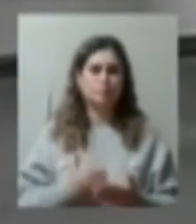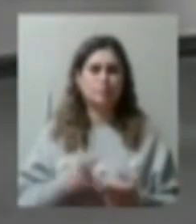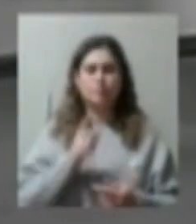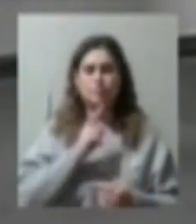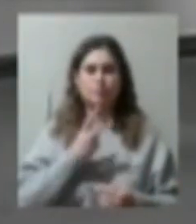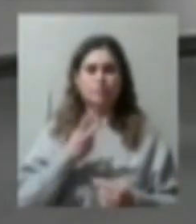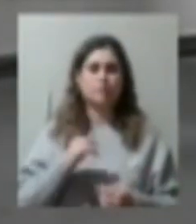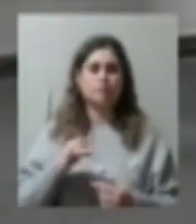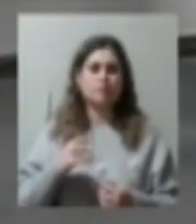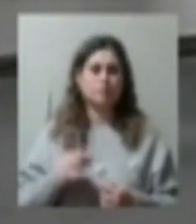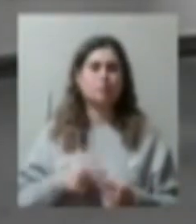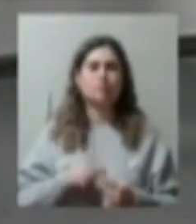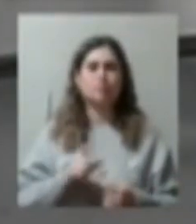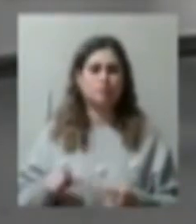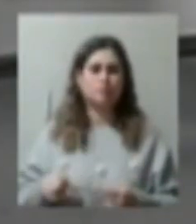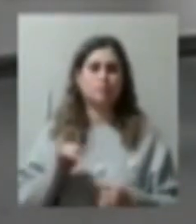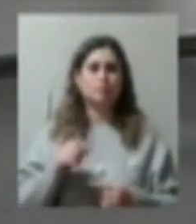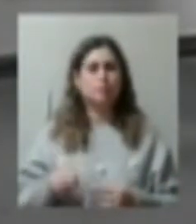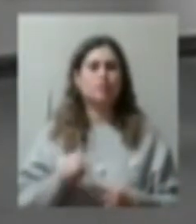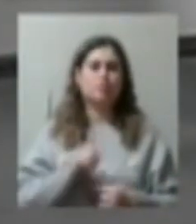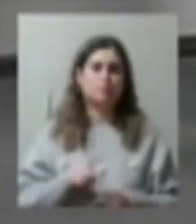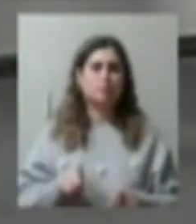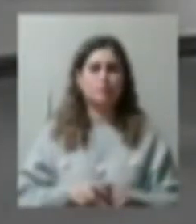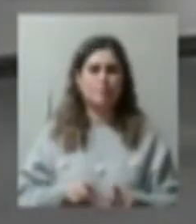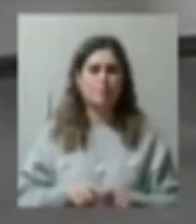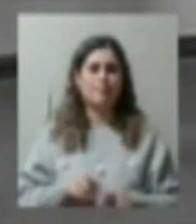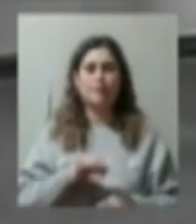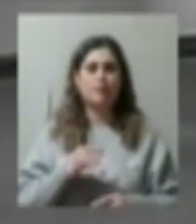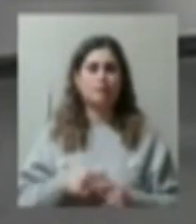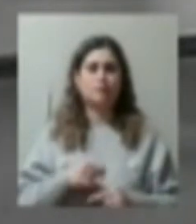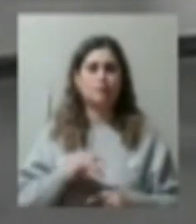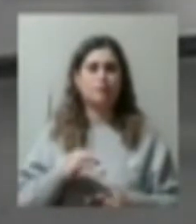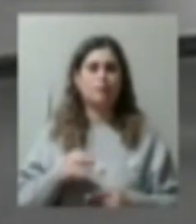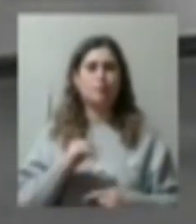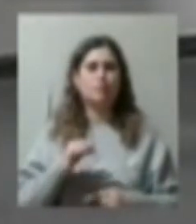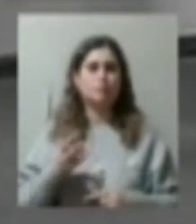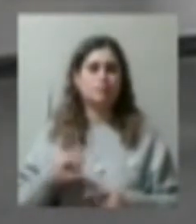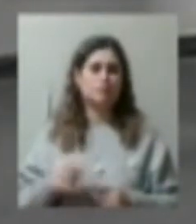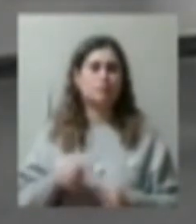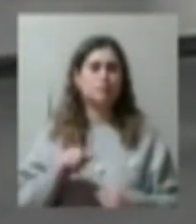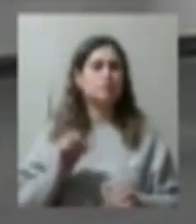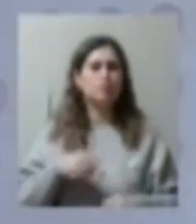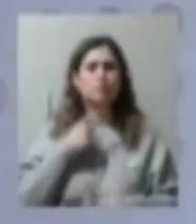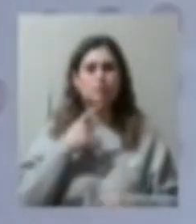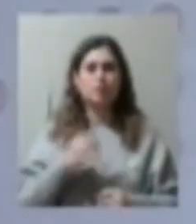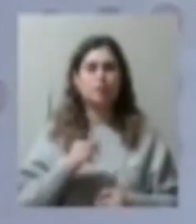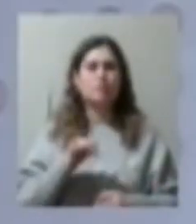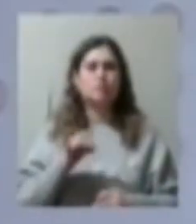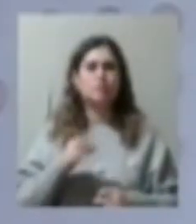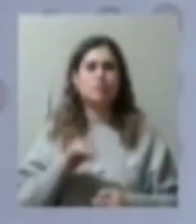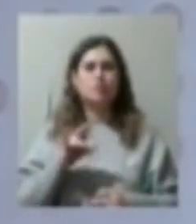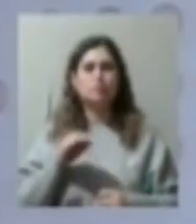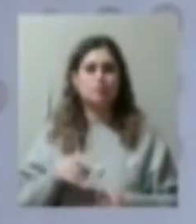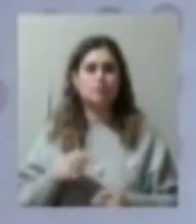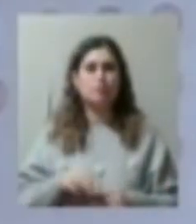сторони. Так. І люди і там реагують доволі емоційно. Чи можна вже говорити про якісь позитивні результати